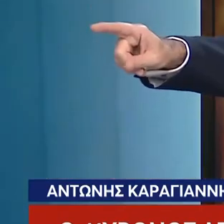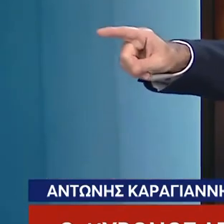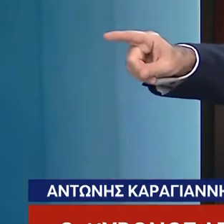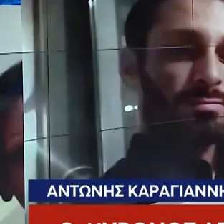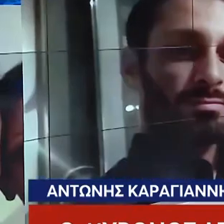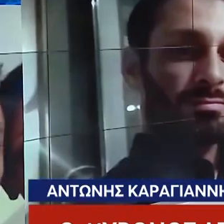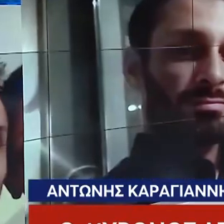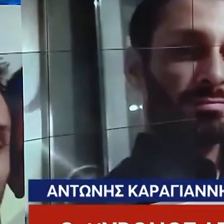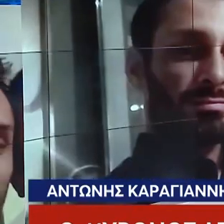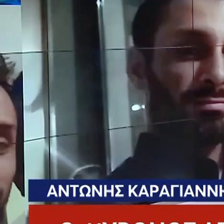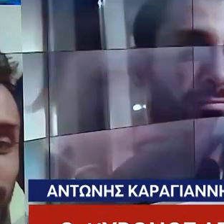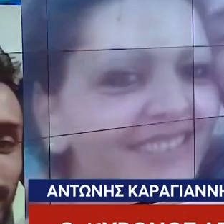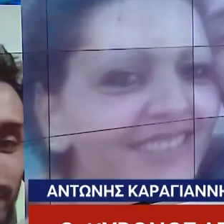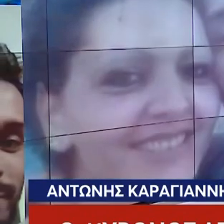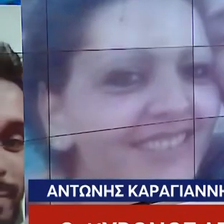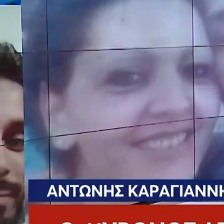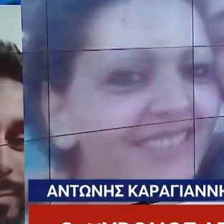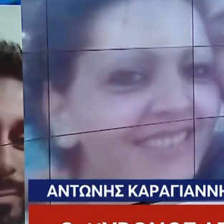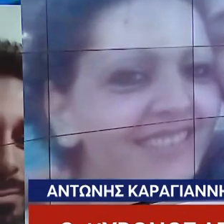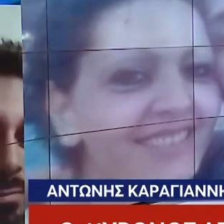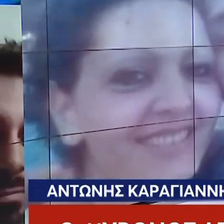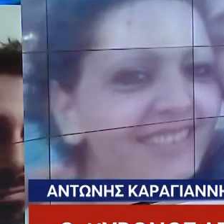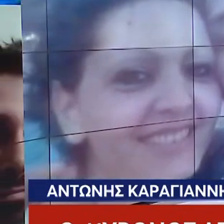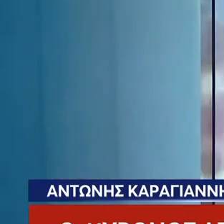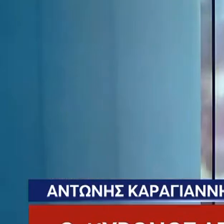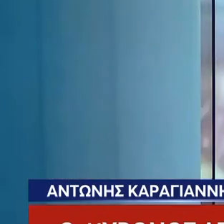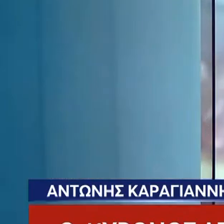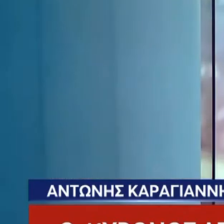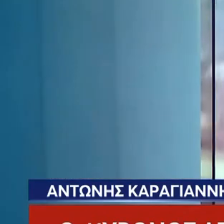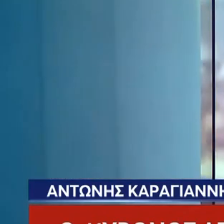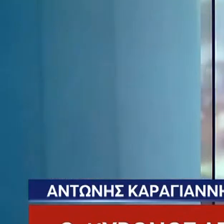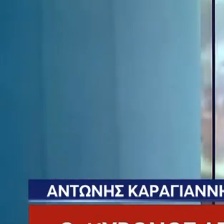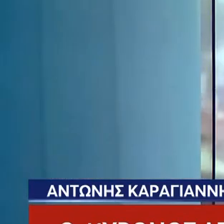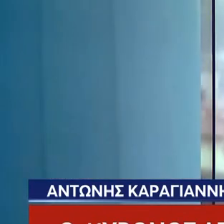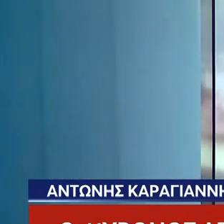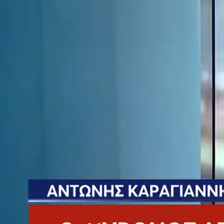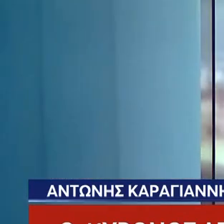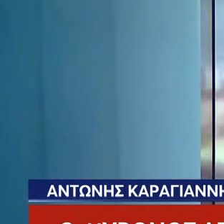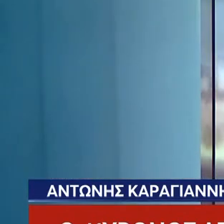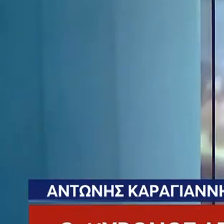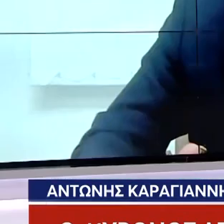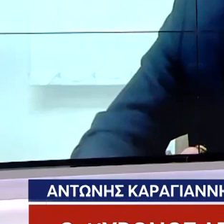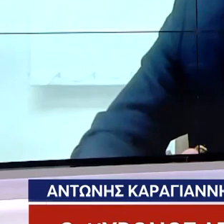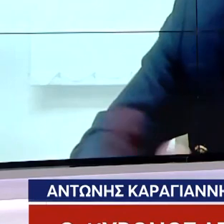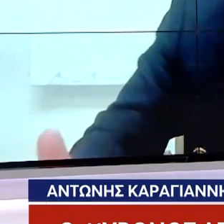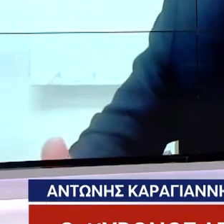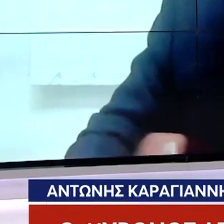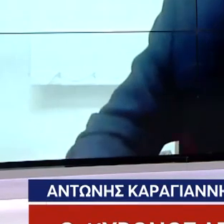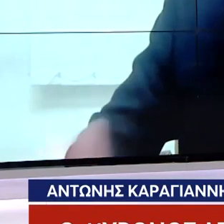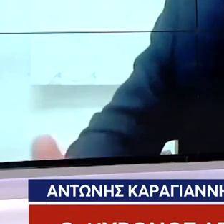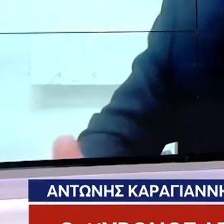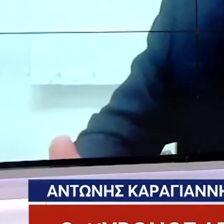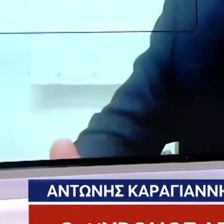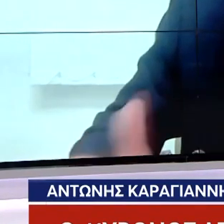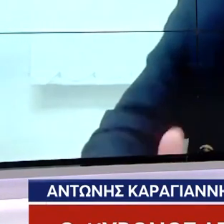η γυναίκα εδώ για την οποία σήμερα θρυνούμε, η Γεωργία να ήταν στη ζωή. Αυτή είναι η διαφορά, η πραγματικότητα. Σας ευχαριστώ. Κύριε